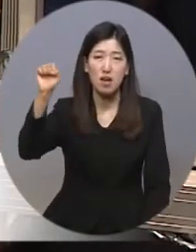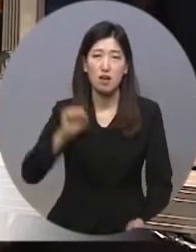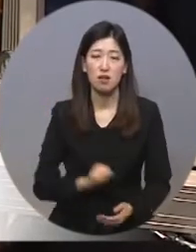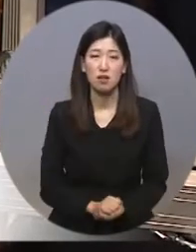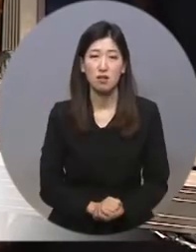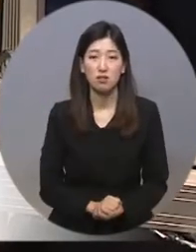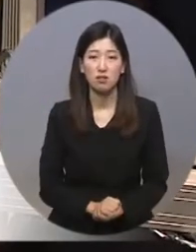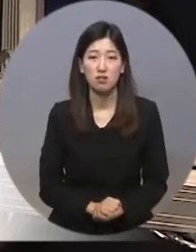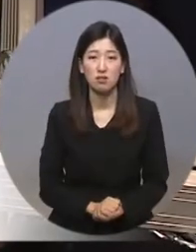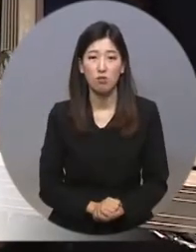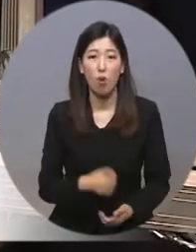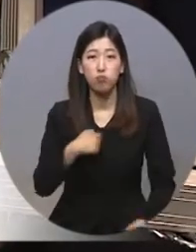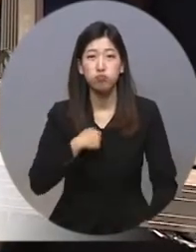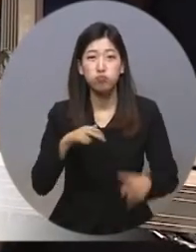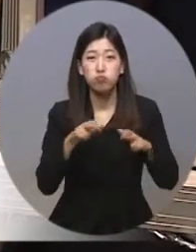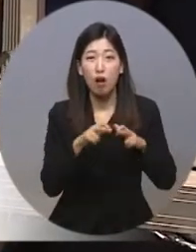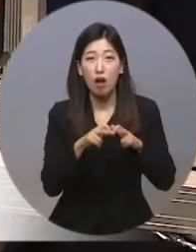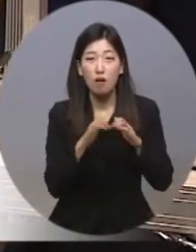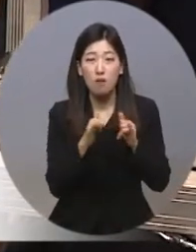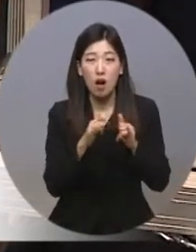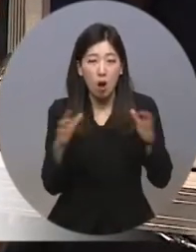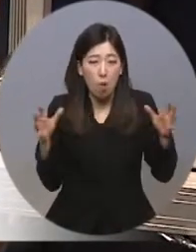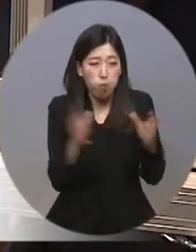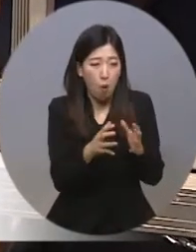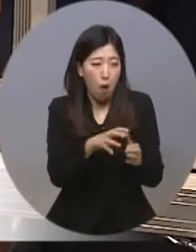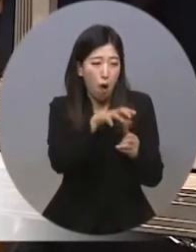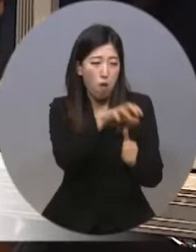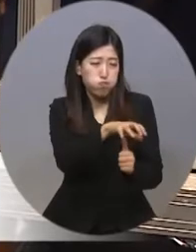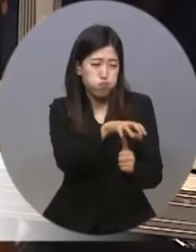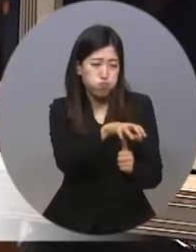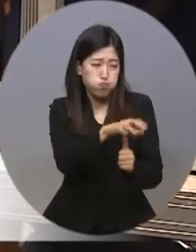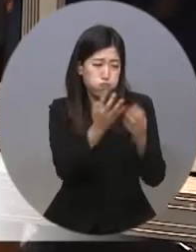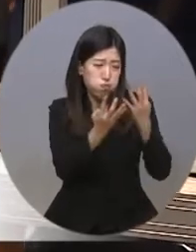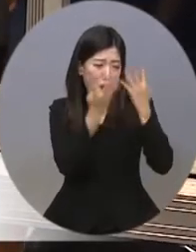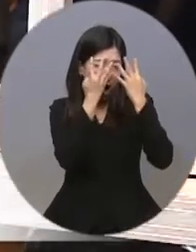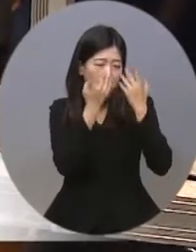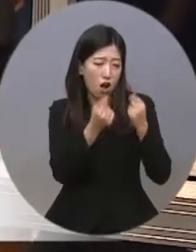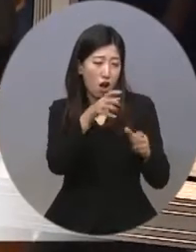감옥 같은 시설이 아닌 지역사회에서